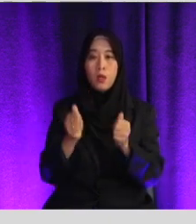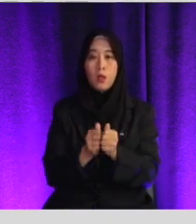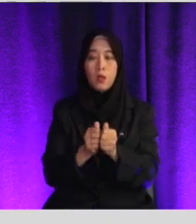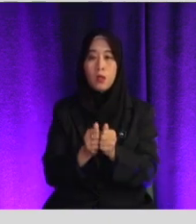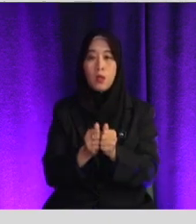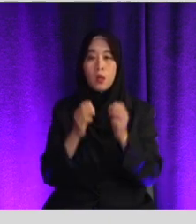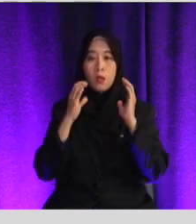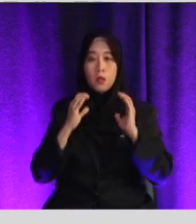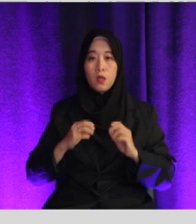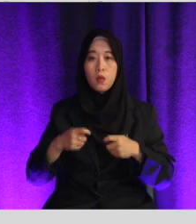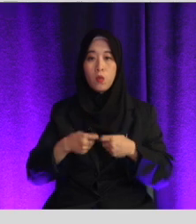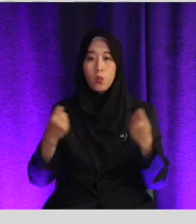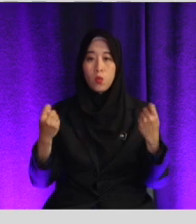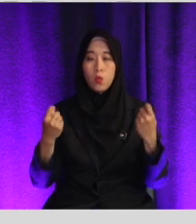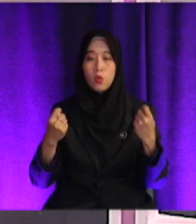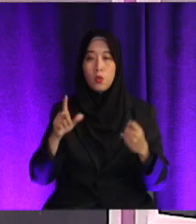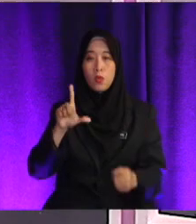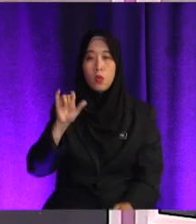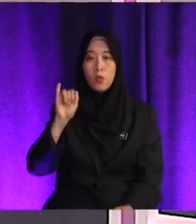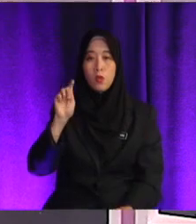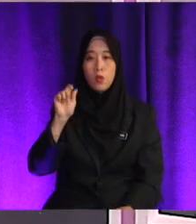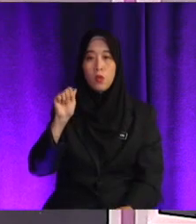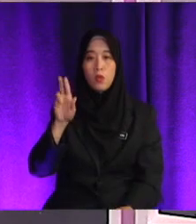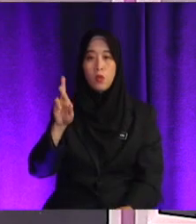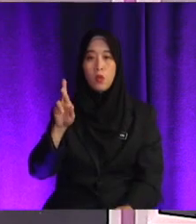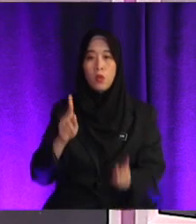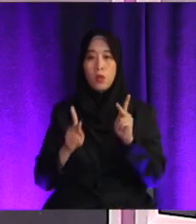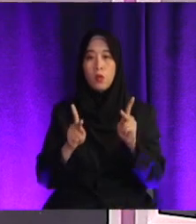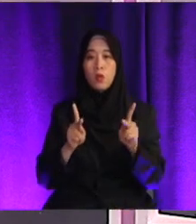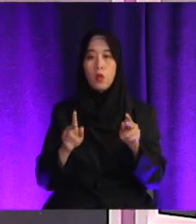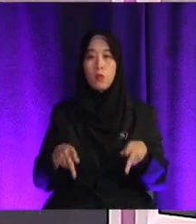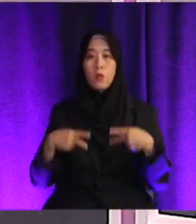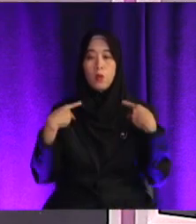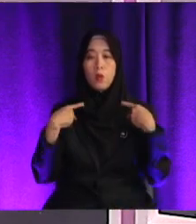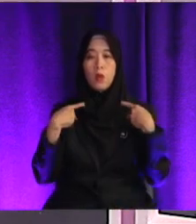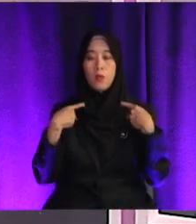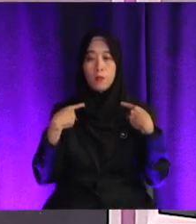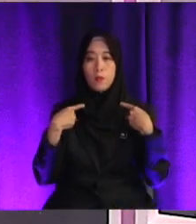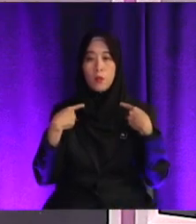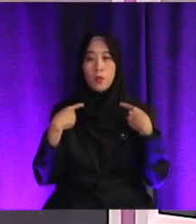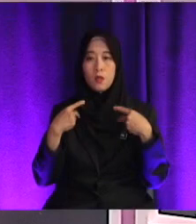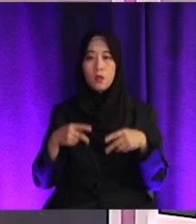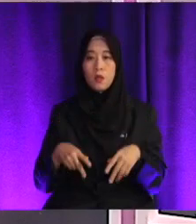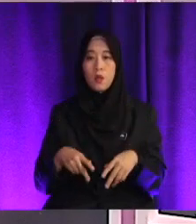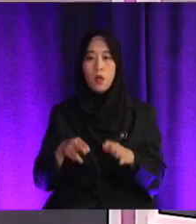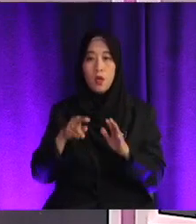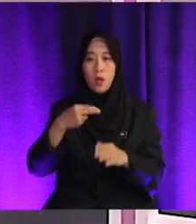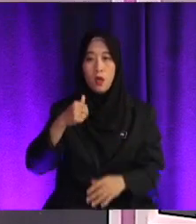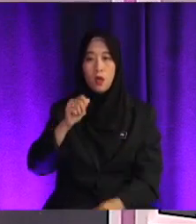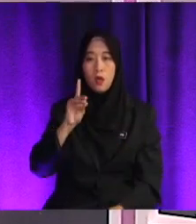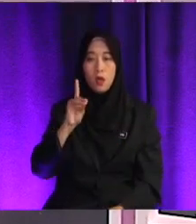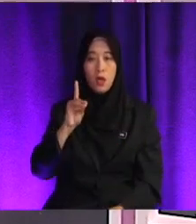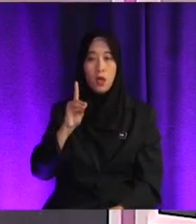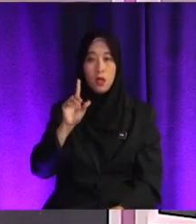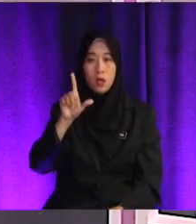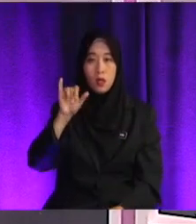litar apabila perlu. Macam saya bagi tahu tadi, kalau contoh kata had limit dia adalah 5 ampere, tiba-tiba contoh